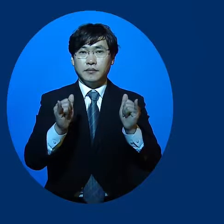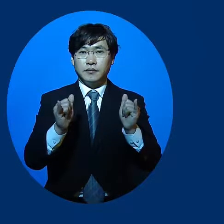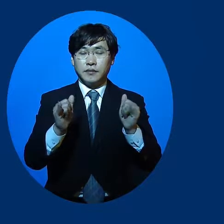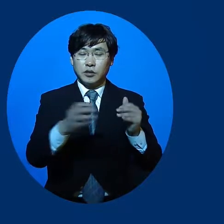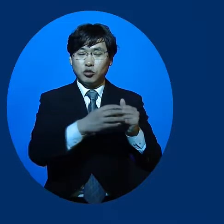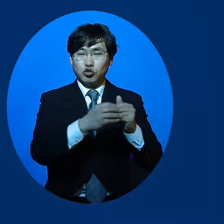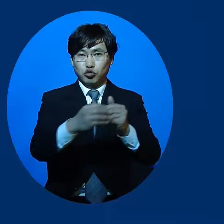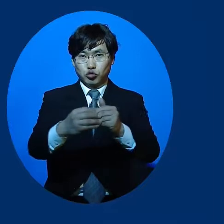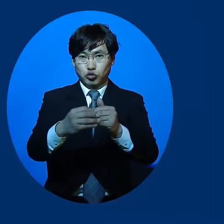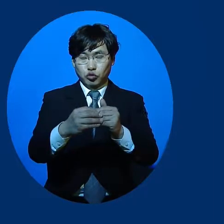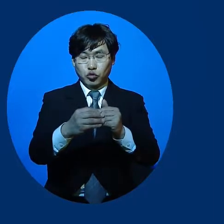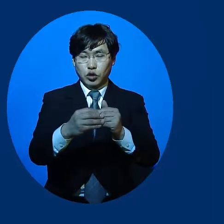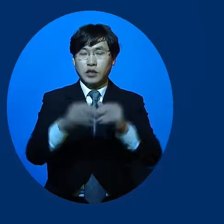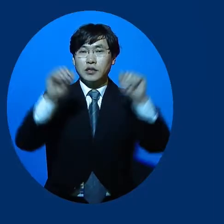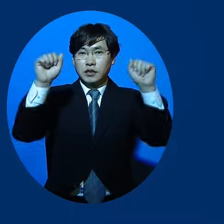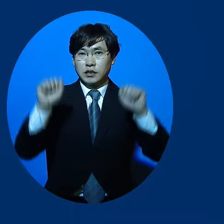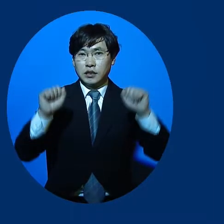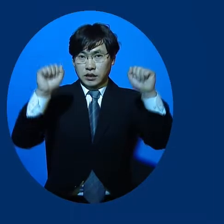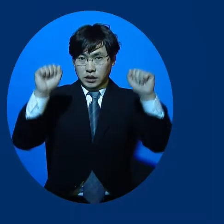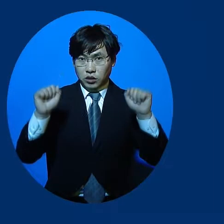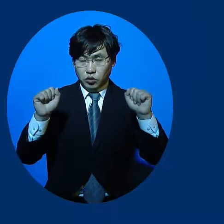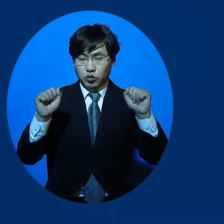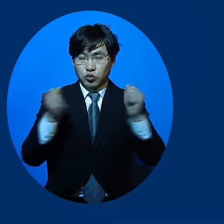주도하는 체육으로서